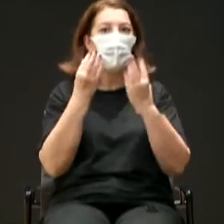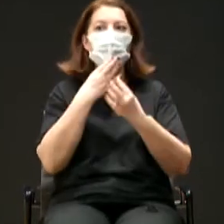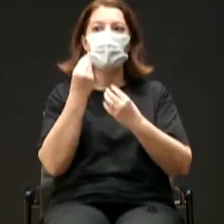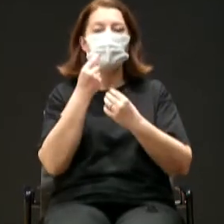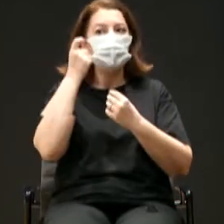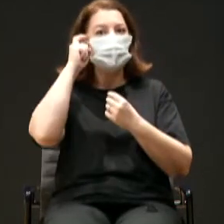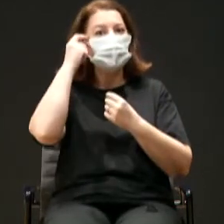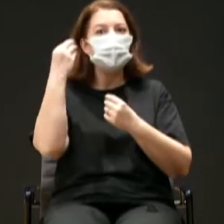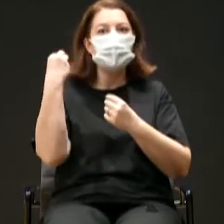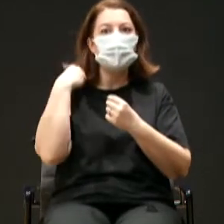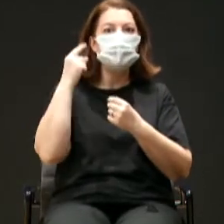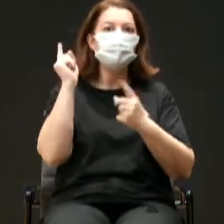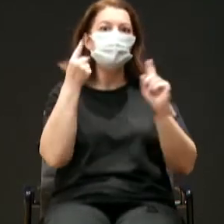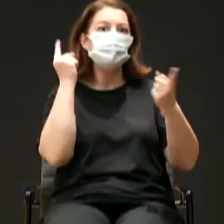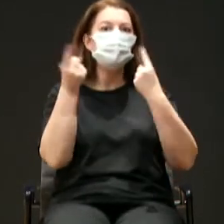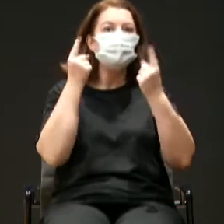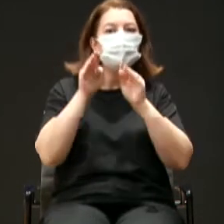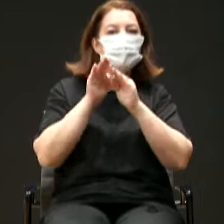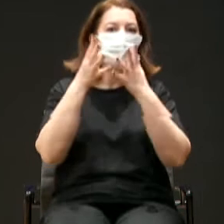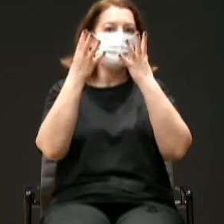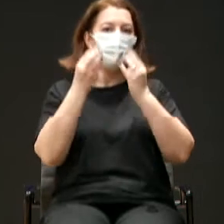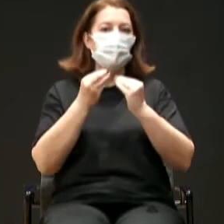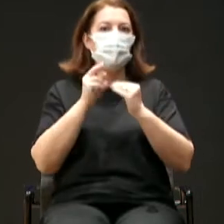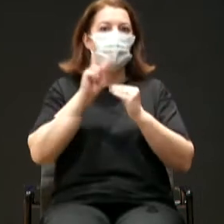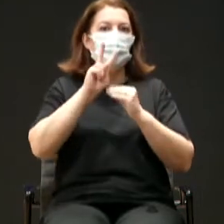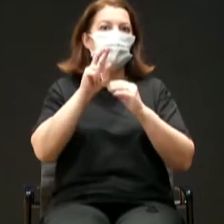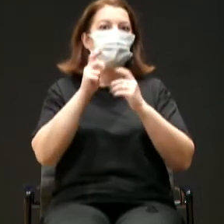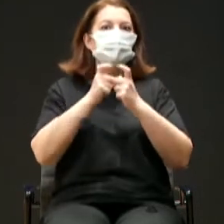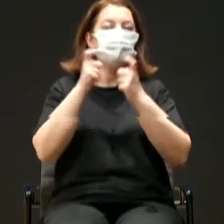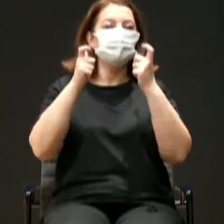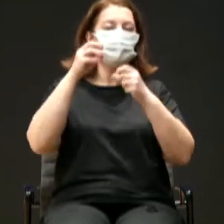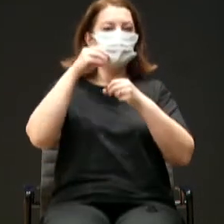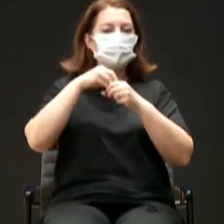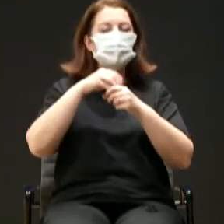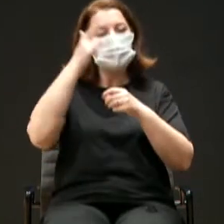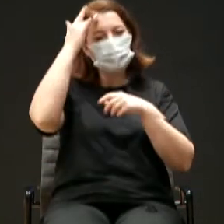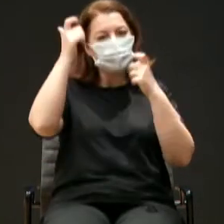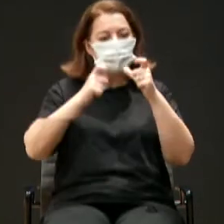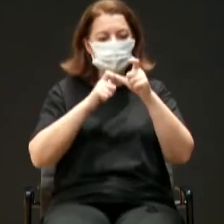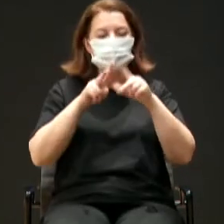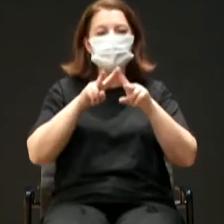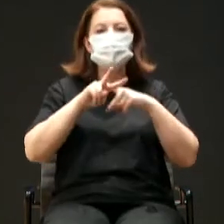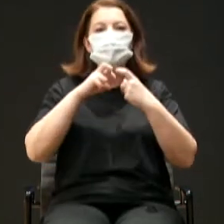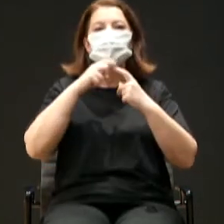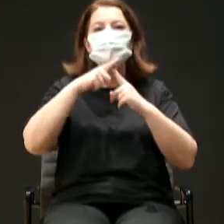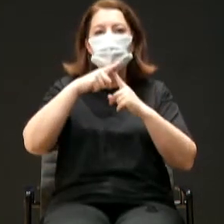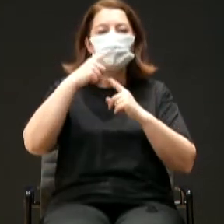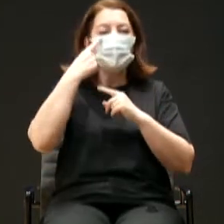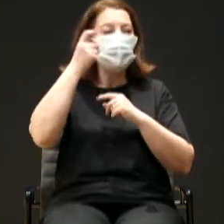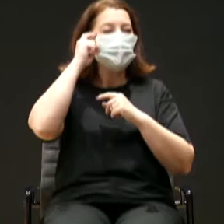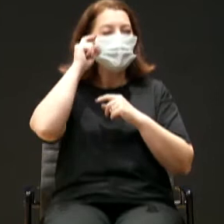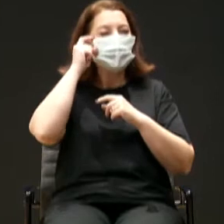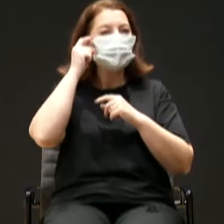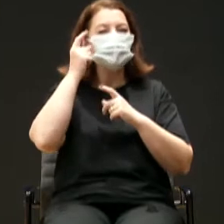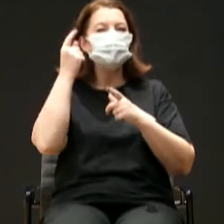fikirlerine destek olmak ve vizyonlarının gelişmesine imkan sağlamak için Beylikdüzü Smart Fikir Atölyesi ve Gençlik Merkezi projemizi